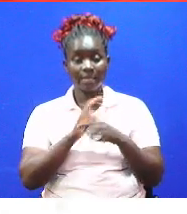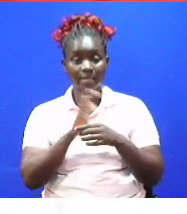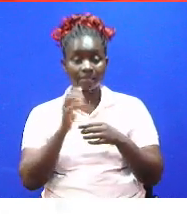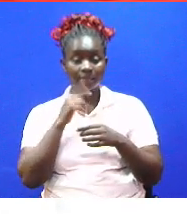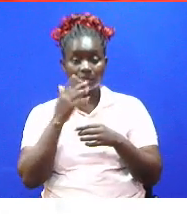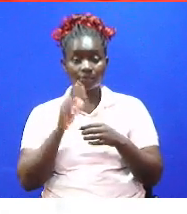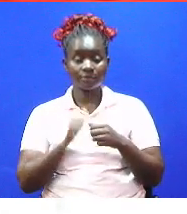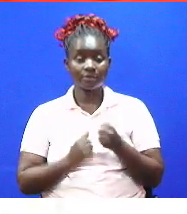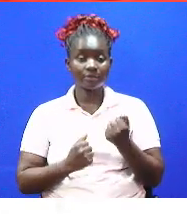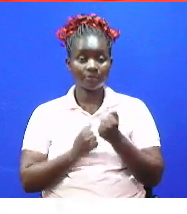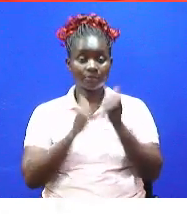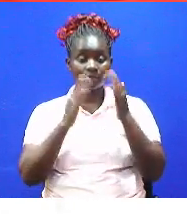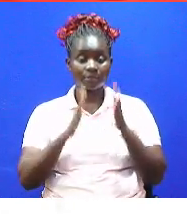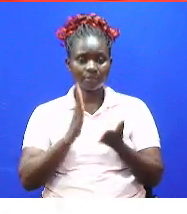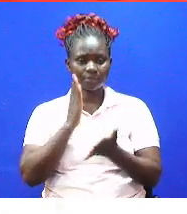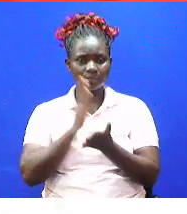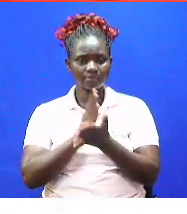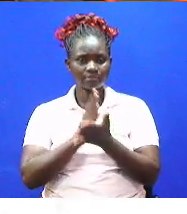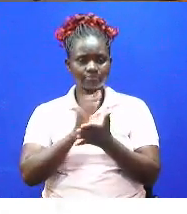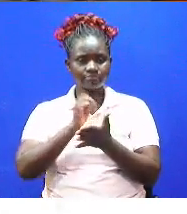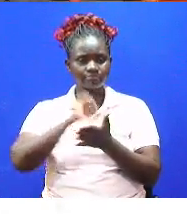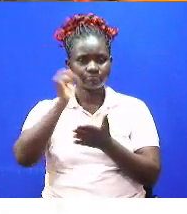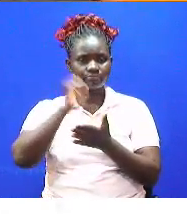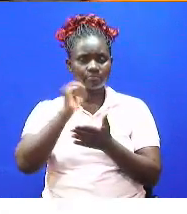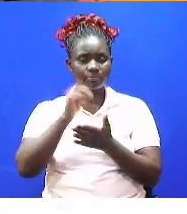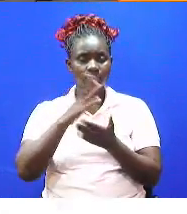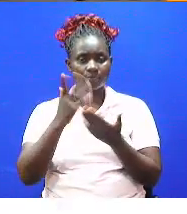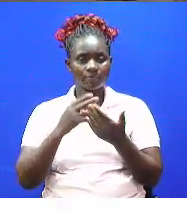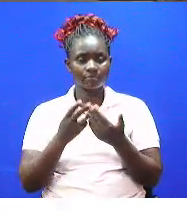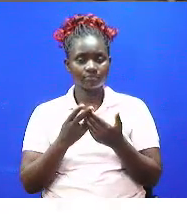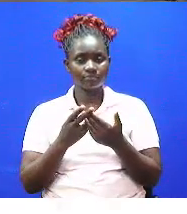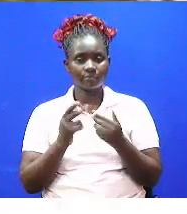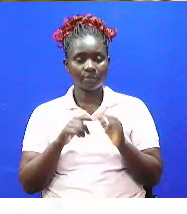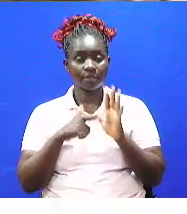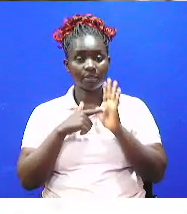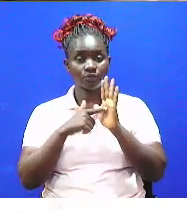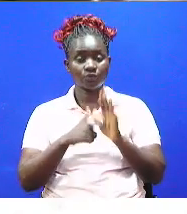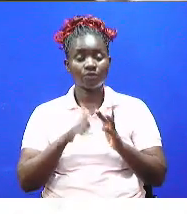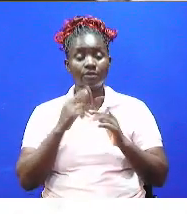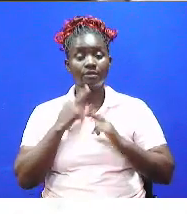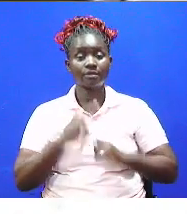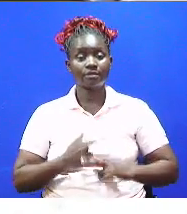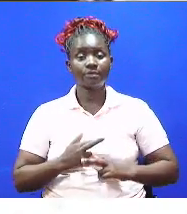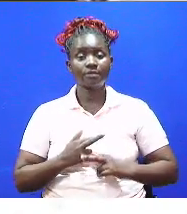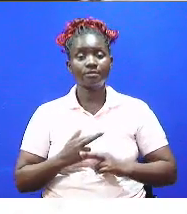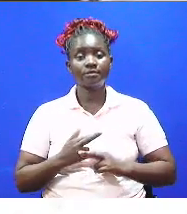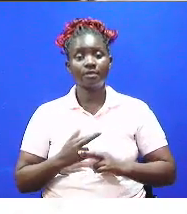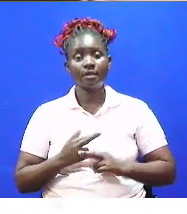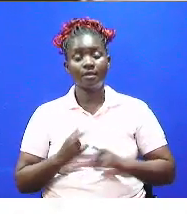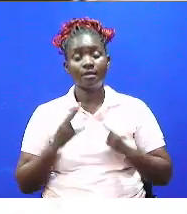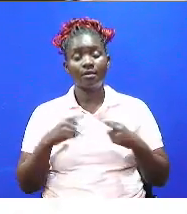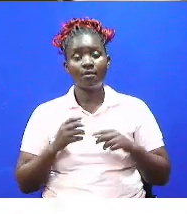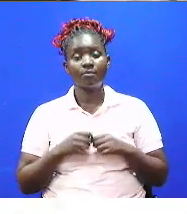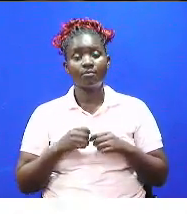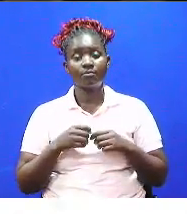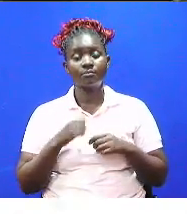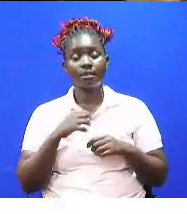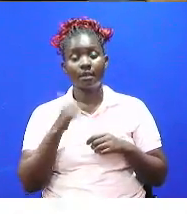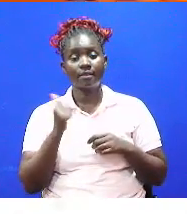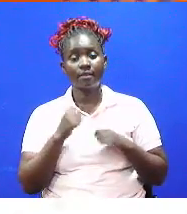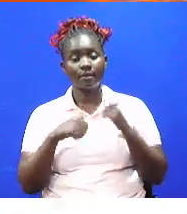Babo. Gotenenia okorobe kanokwe elio banyarakona na maskani asinchire yomo yokoleresia abakenya